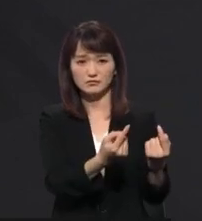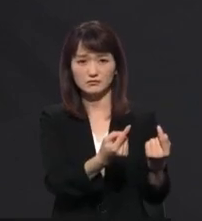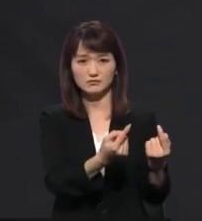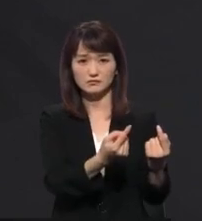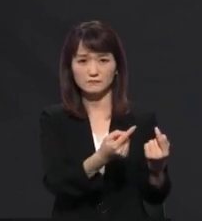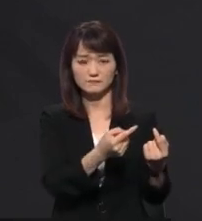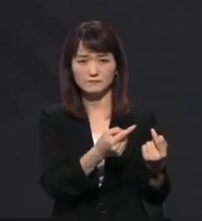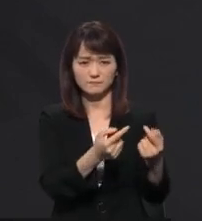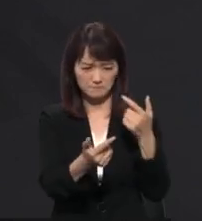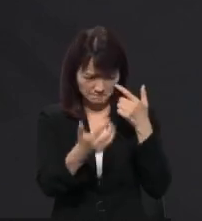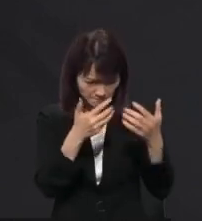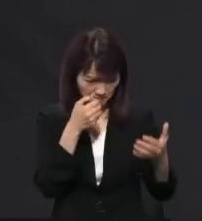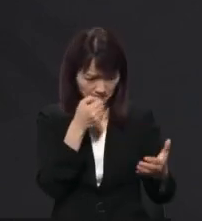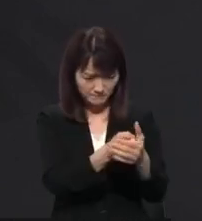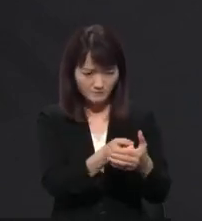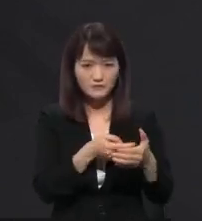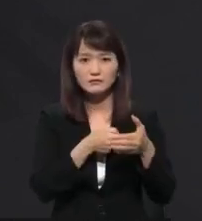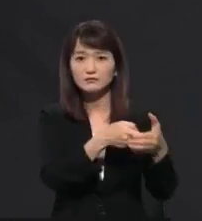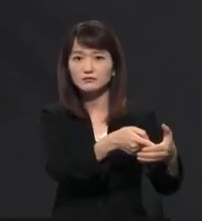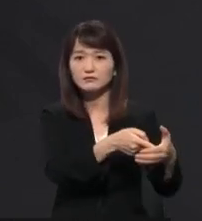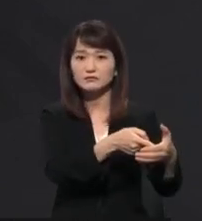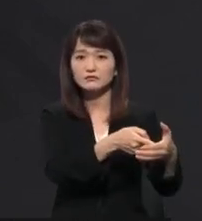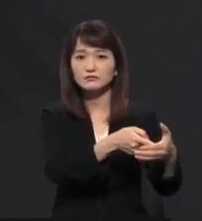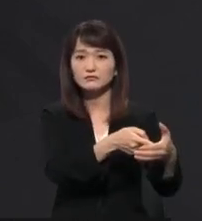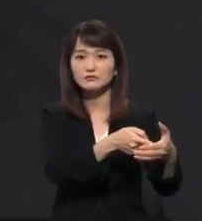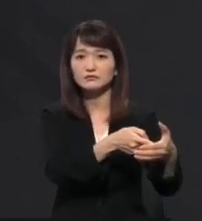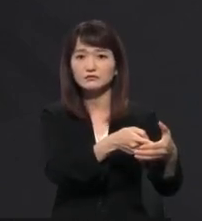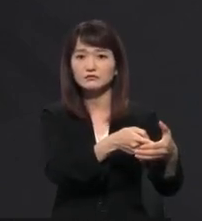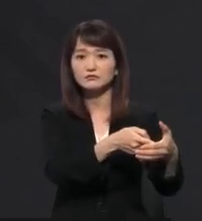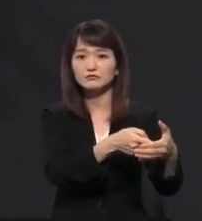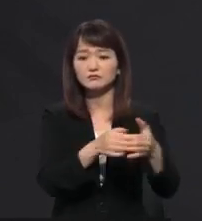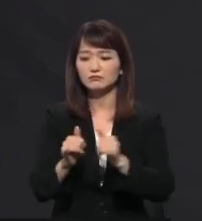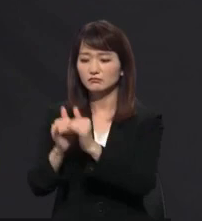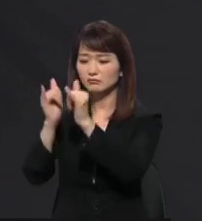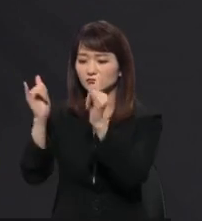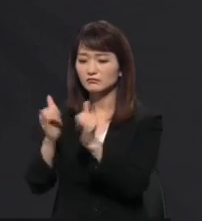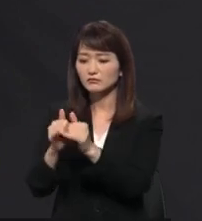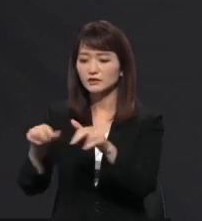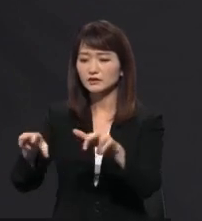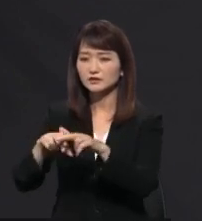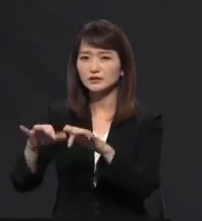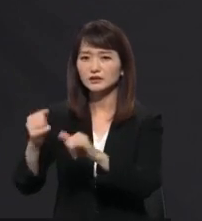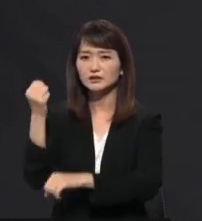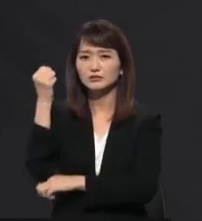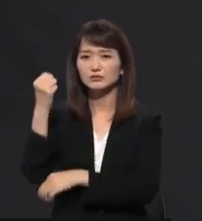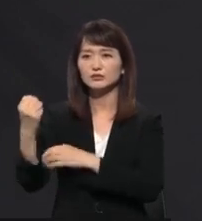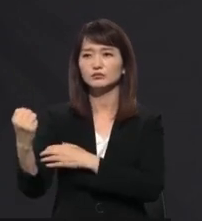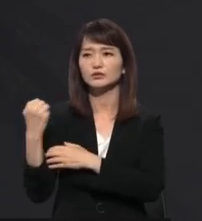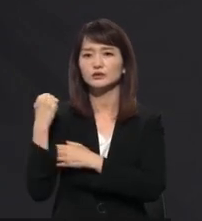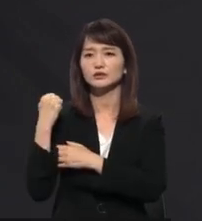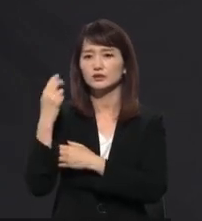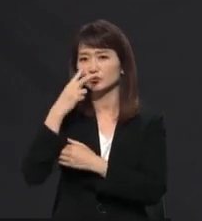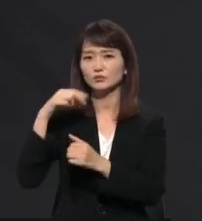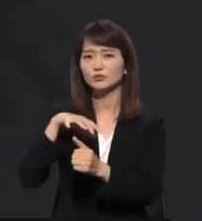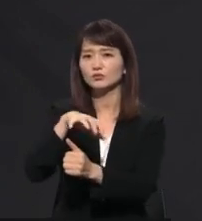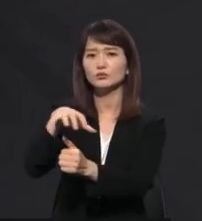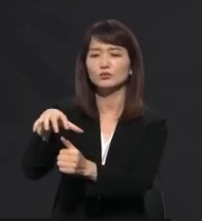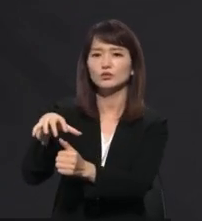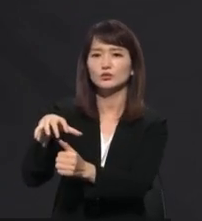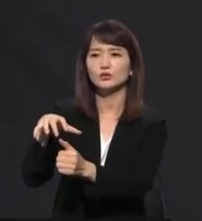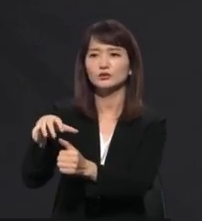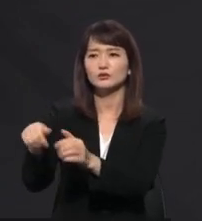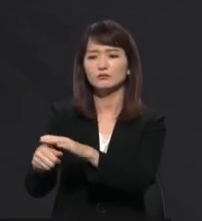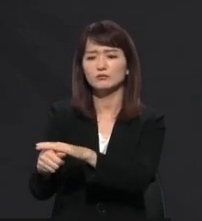소신있게 결단한이 결단력이 있는이 정부가 왜 사회적 약자들에 대한 기본적인 권리를 보장하는 데는 왜 이렇게